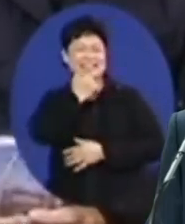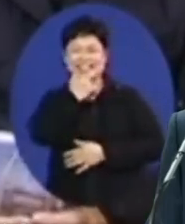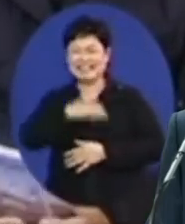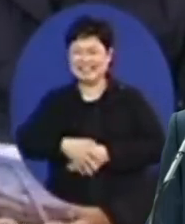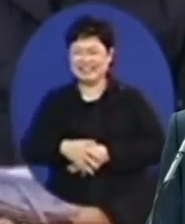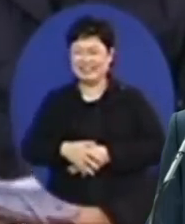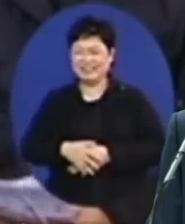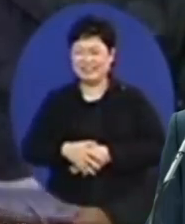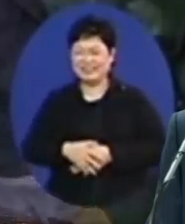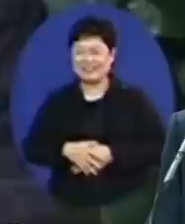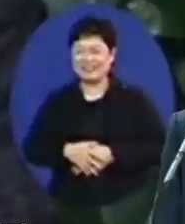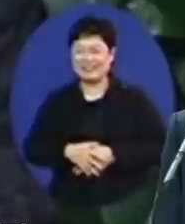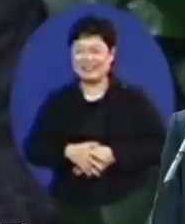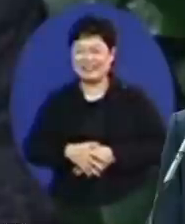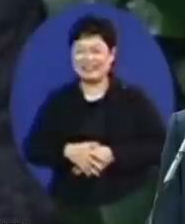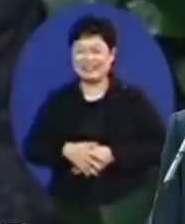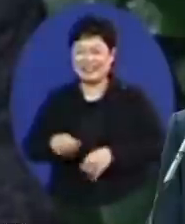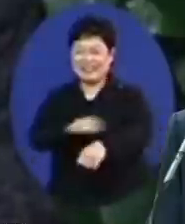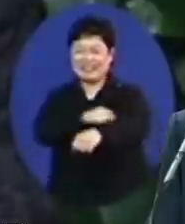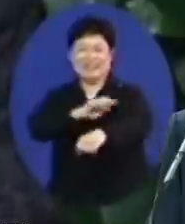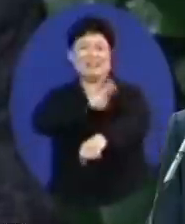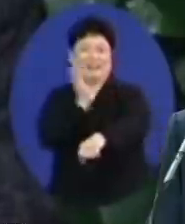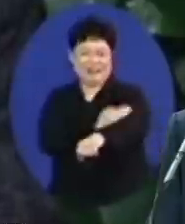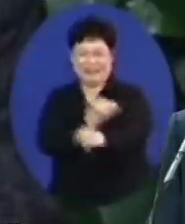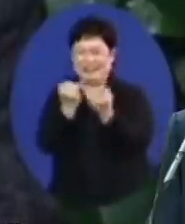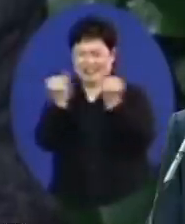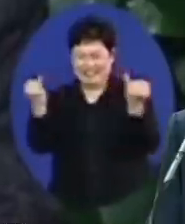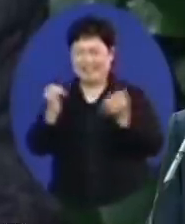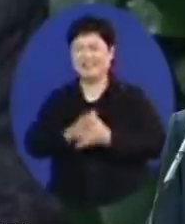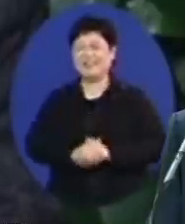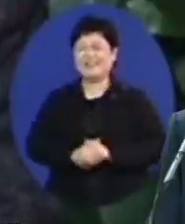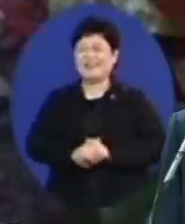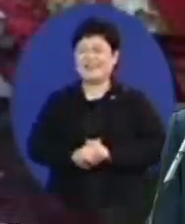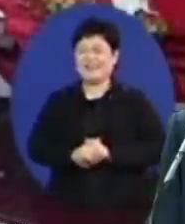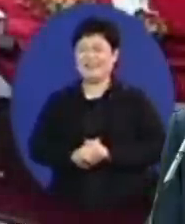보통 훌륭한 특권이 아니에요.